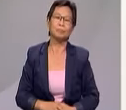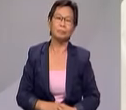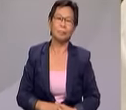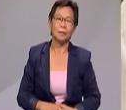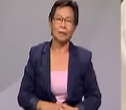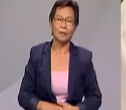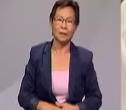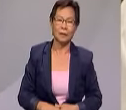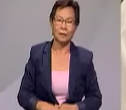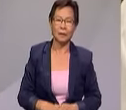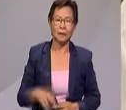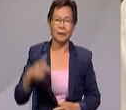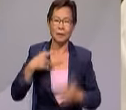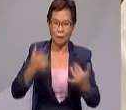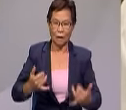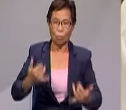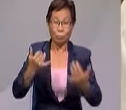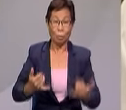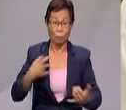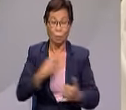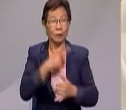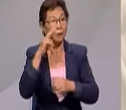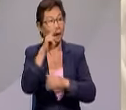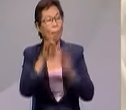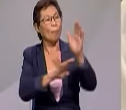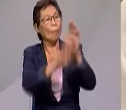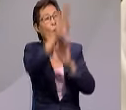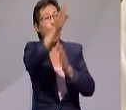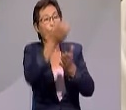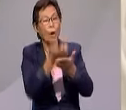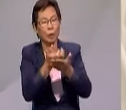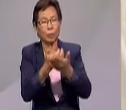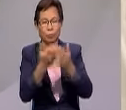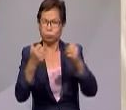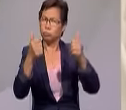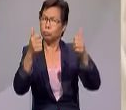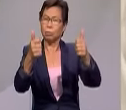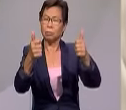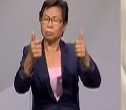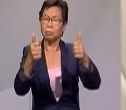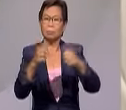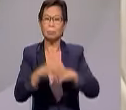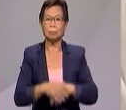Kini kita boleh lihat pertumbuhan ekonomi masih sihat.